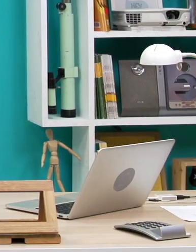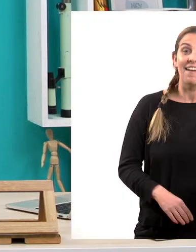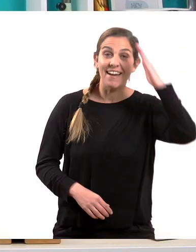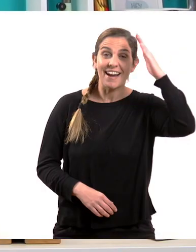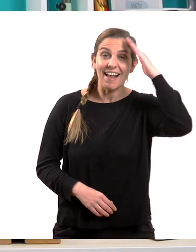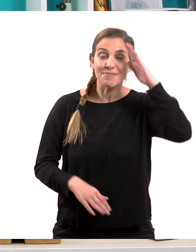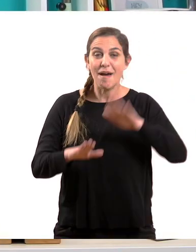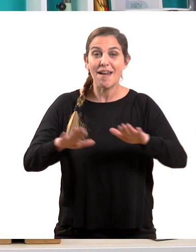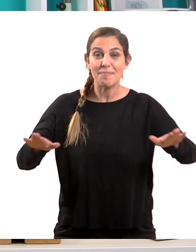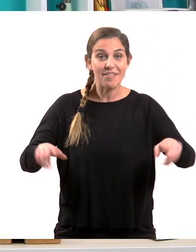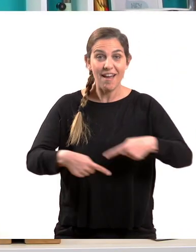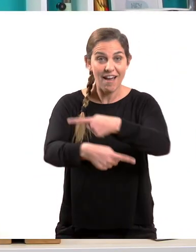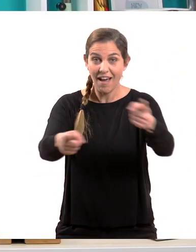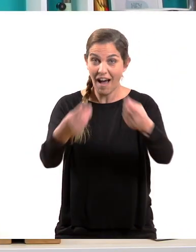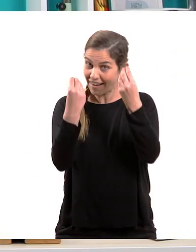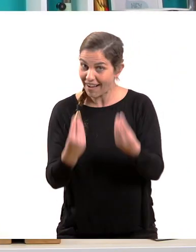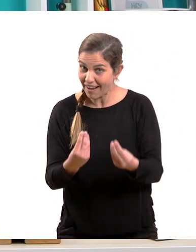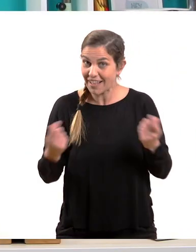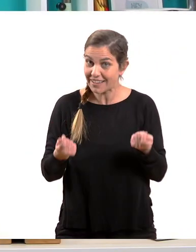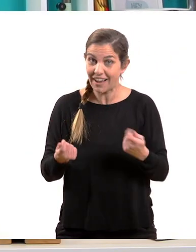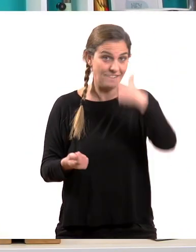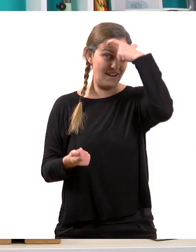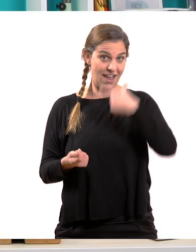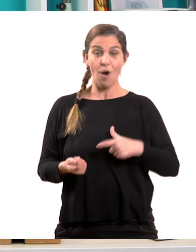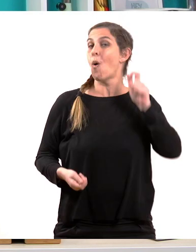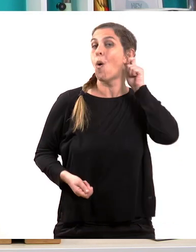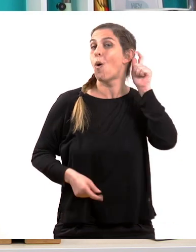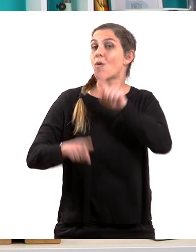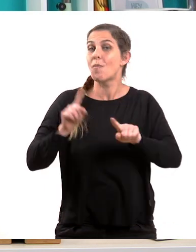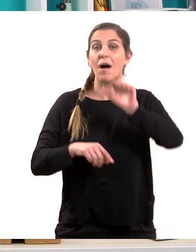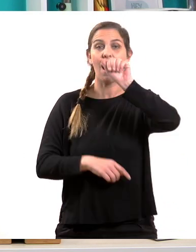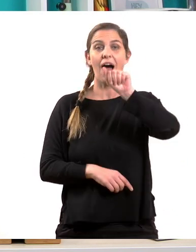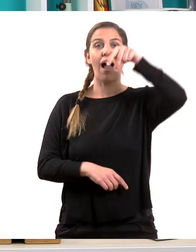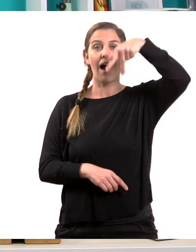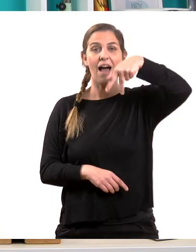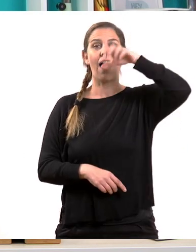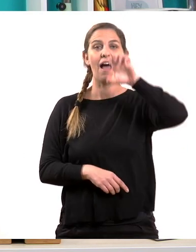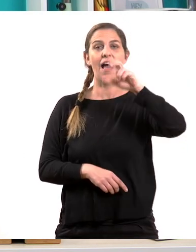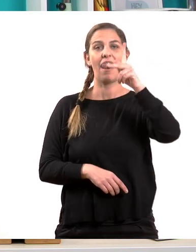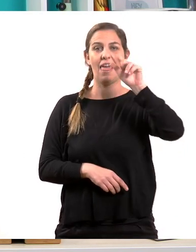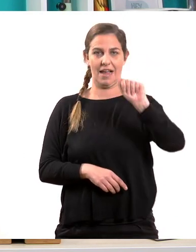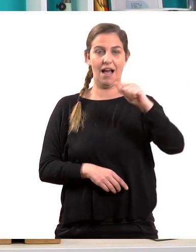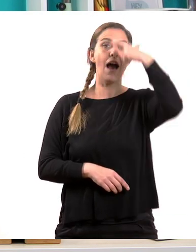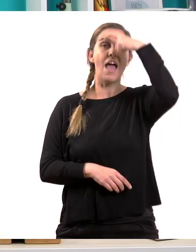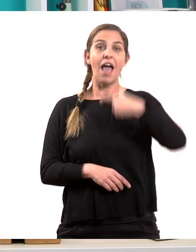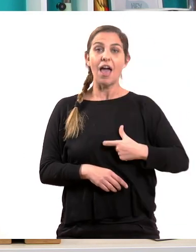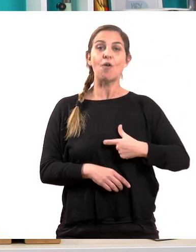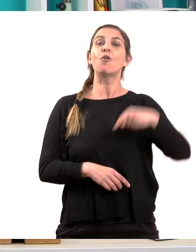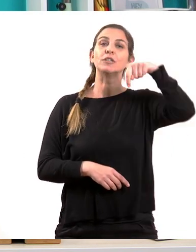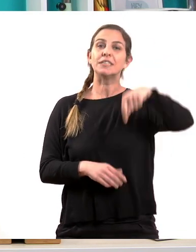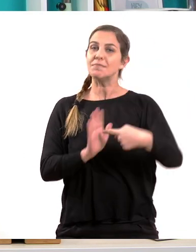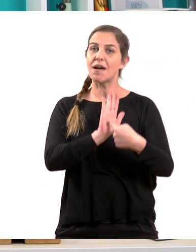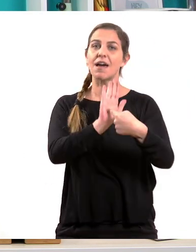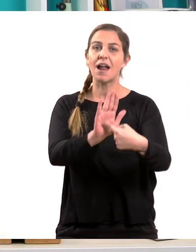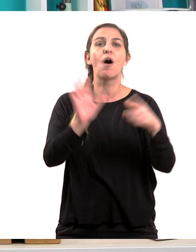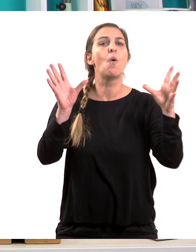Καλημέρα, παιδιά. Τι κάνετε? Είμαι η Αλέκα και σήμερα είμαι πάλι μαζί σας για να μιλήσουμε όμως για